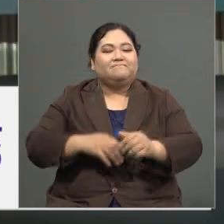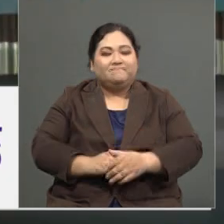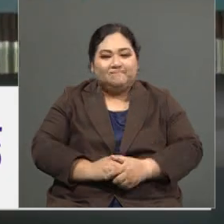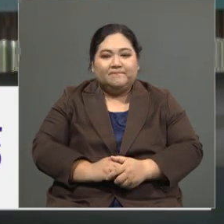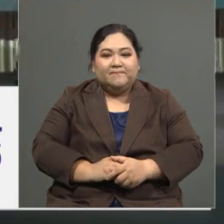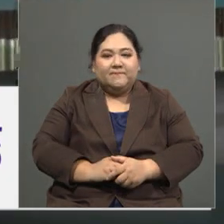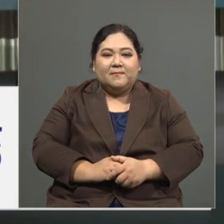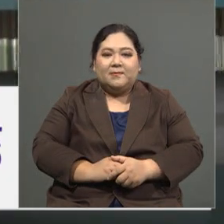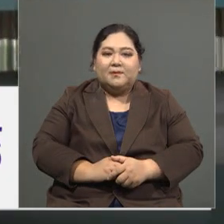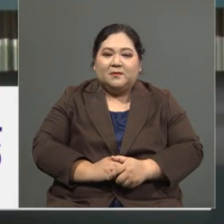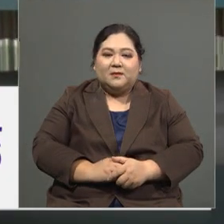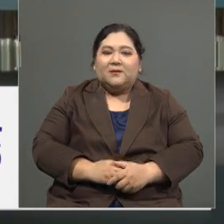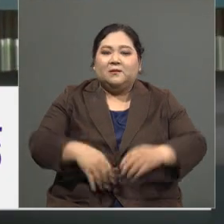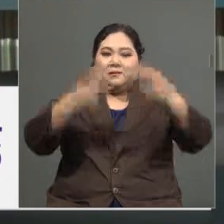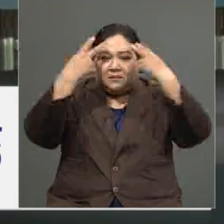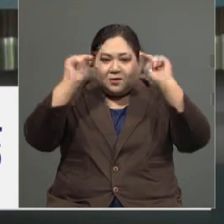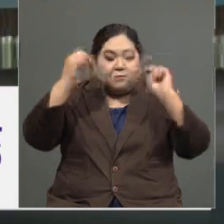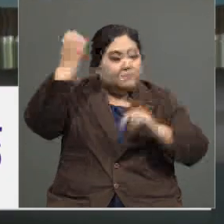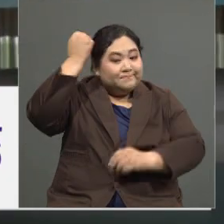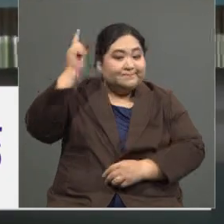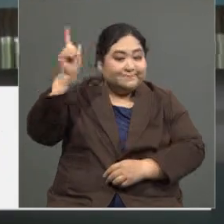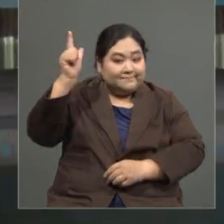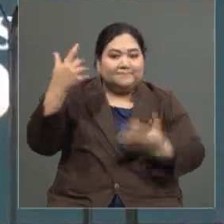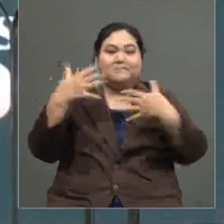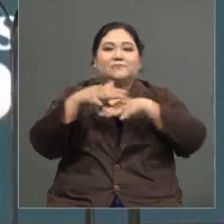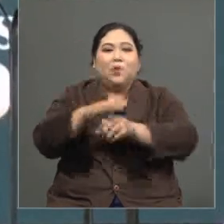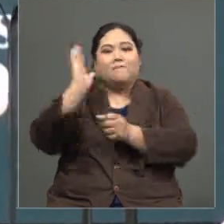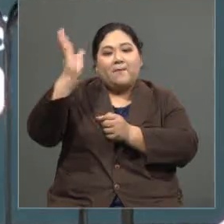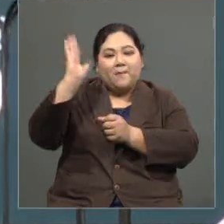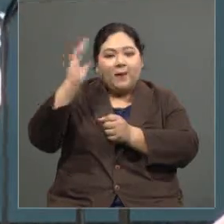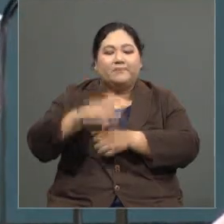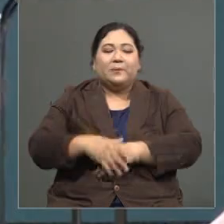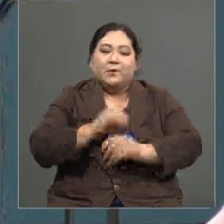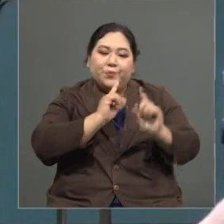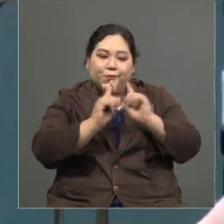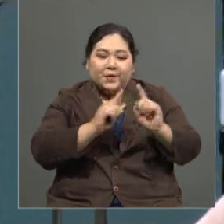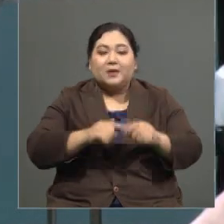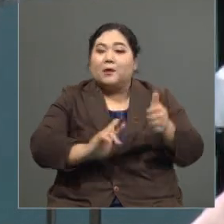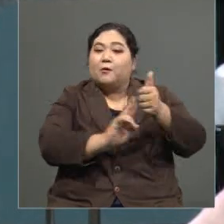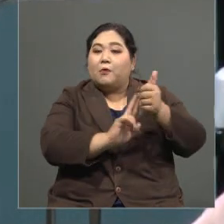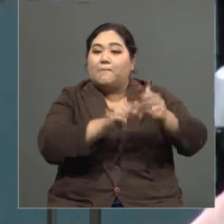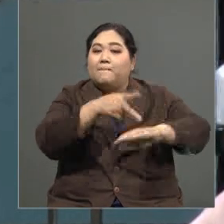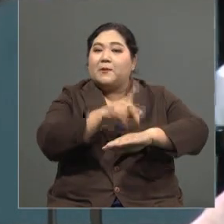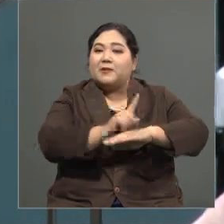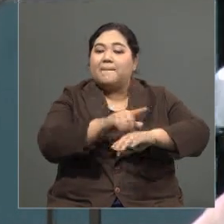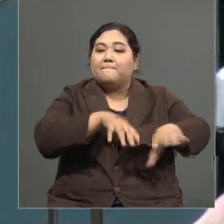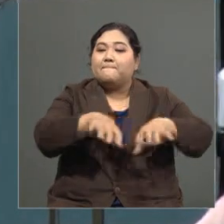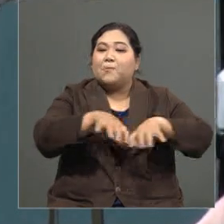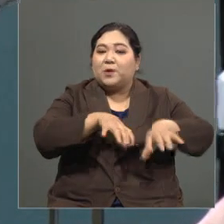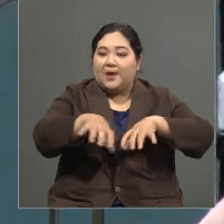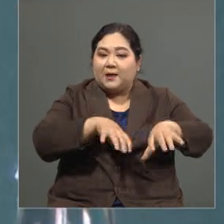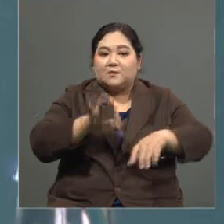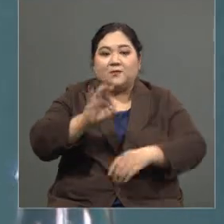แพทองธาชินวัตรท่านนายกรัฐมนตรีได้ร่วมสนทนากับนางสาวบ่าฟอบรองประธานบริหาร for